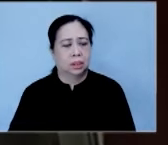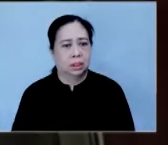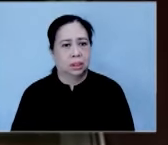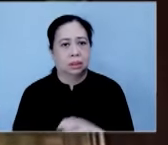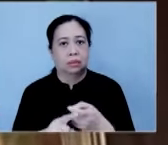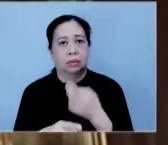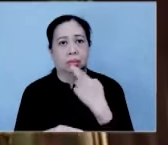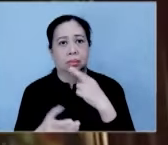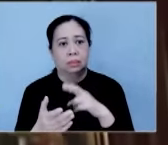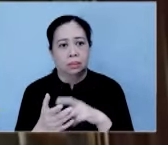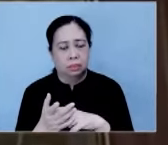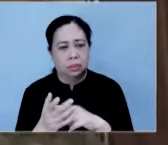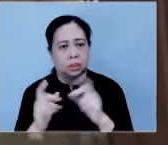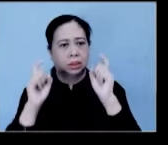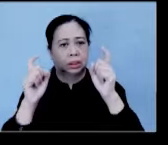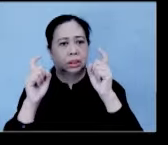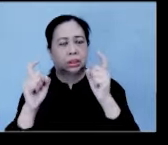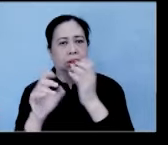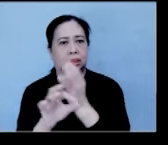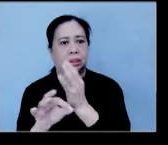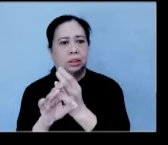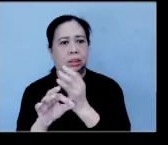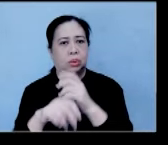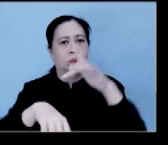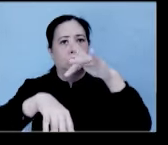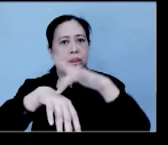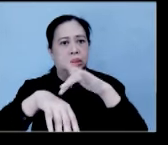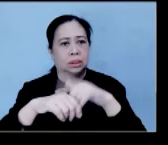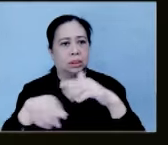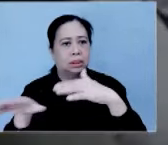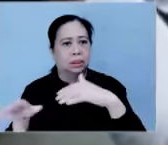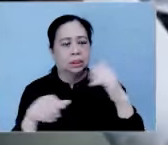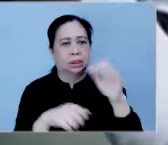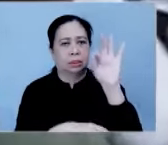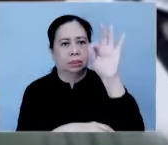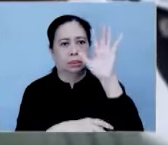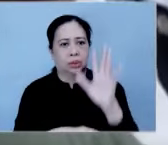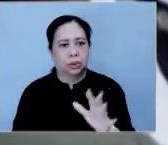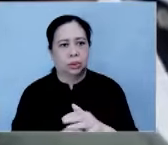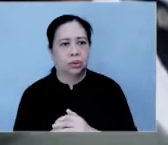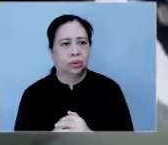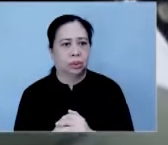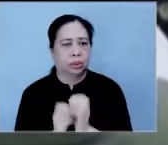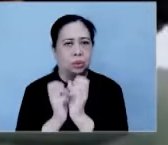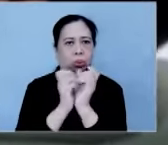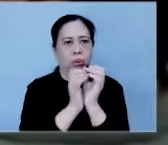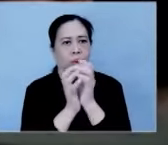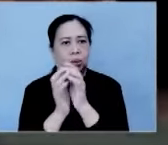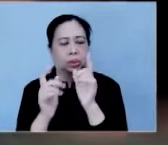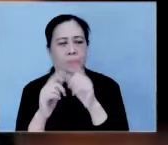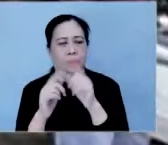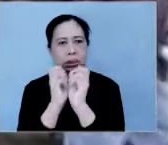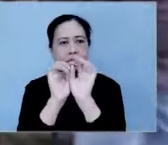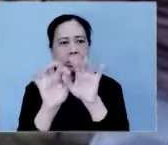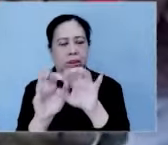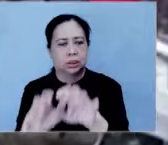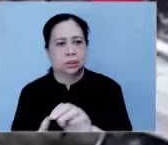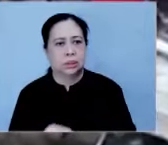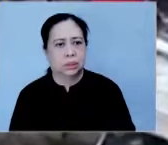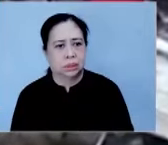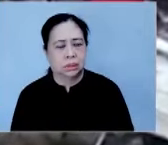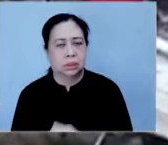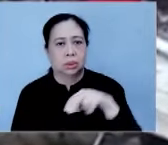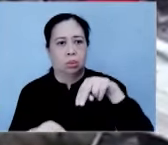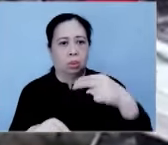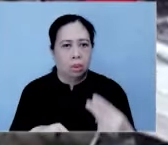report, nagmadali ang mga deboto para mahawakan ang paalis ng preacher. Nagkagulo hanggang nauwi sa stampede. Natumba